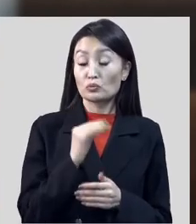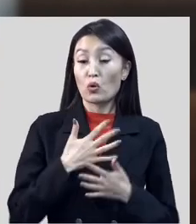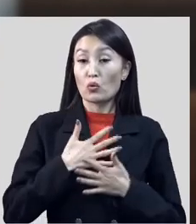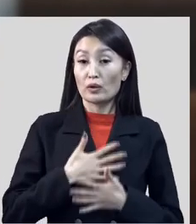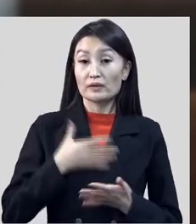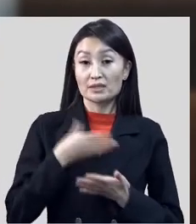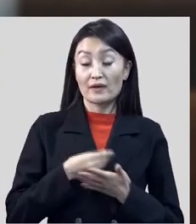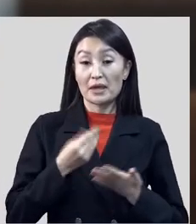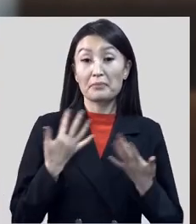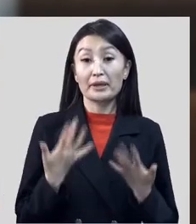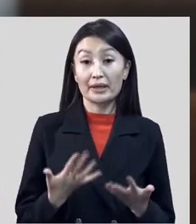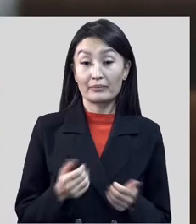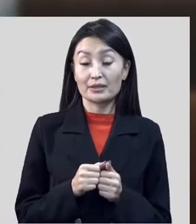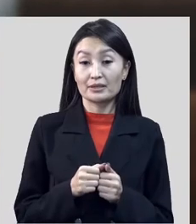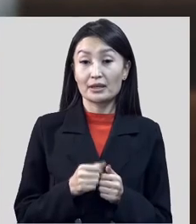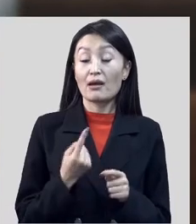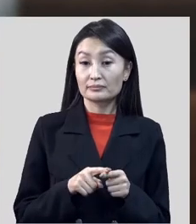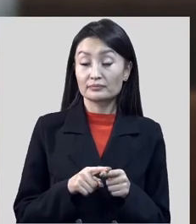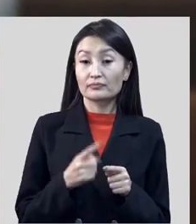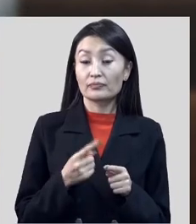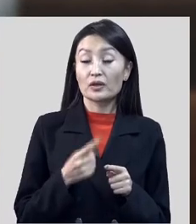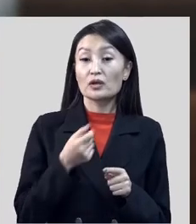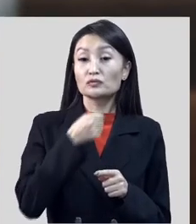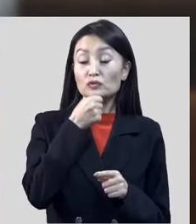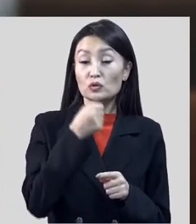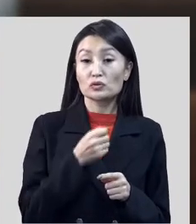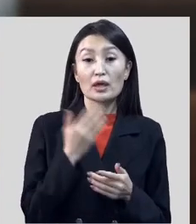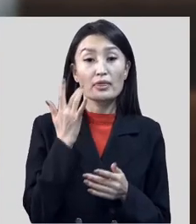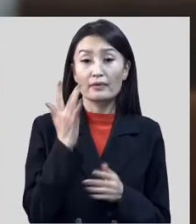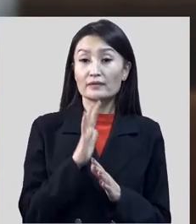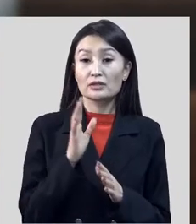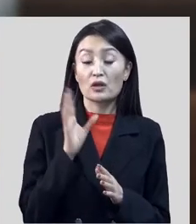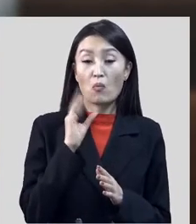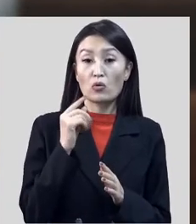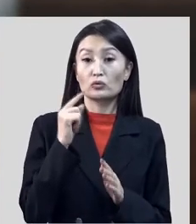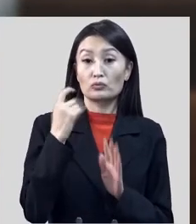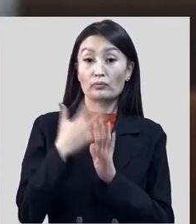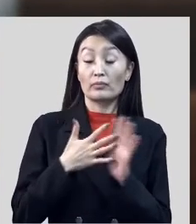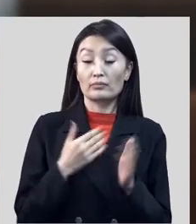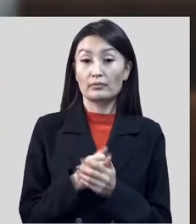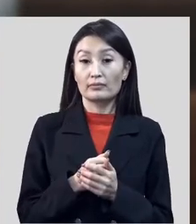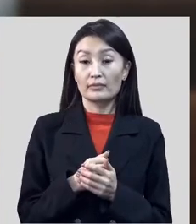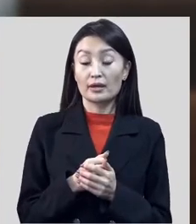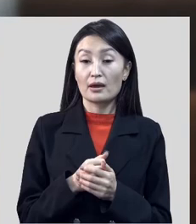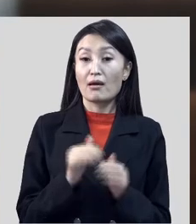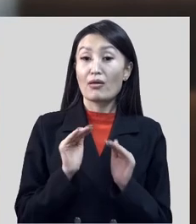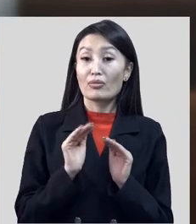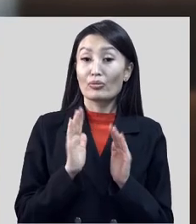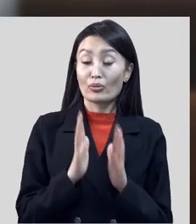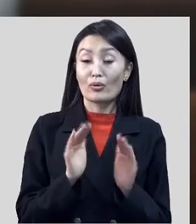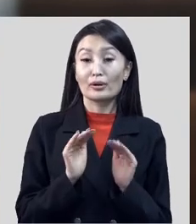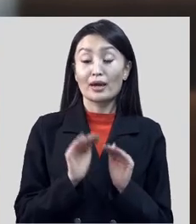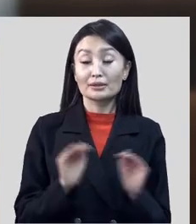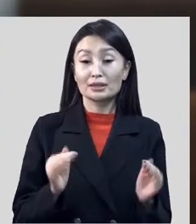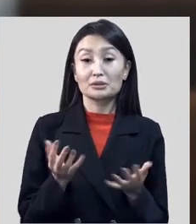свои потребности которые взрослые не всегда могут предусмотреть только когда дети